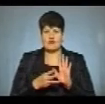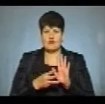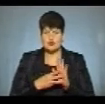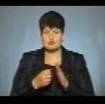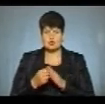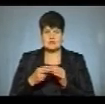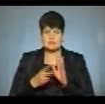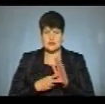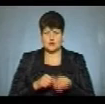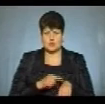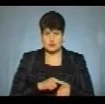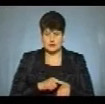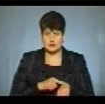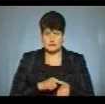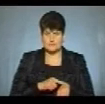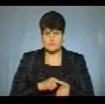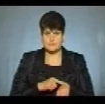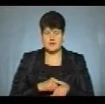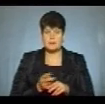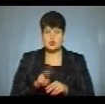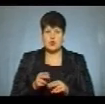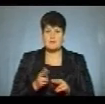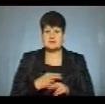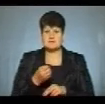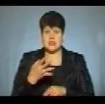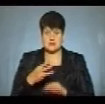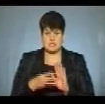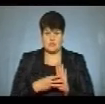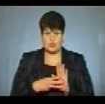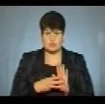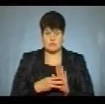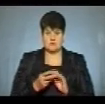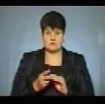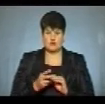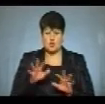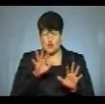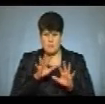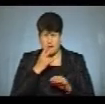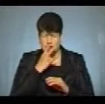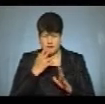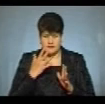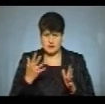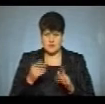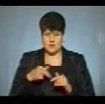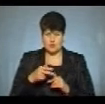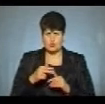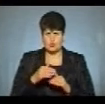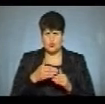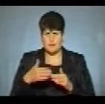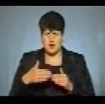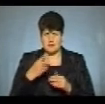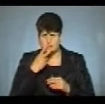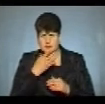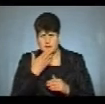17 години. Тут десь запітаючи 8 то було. Я прийшов, приходжу до брами, на туман, нічого не видно. Приходжу до брами, де ще нема